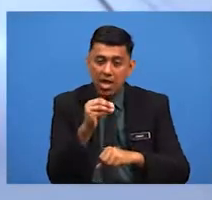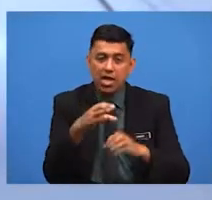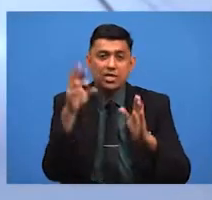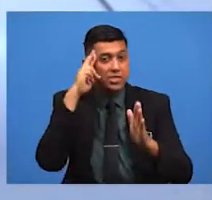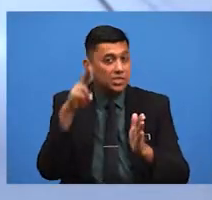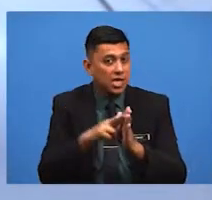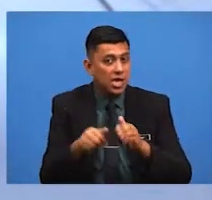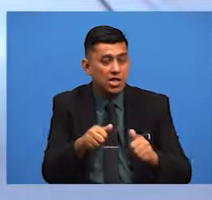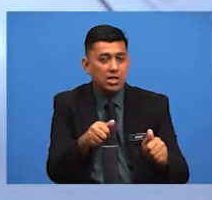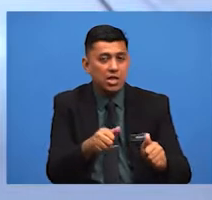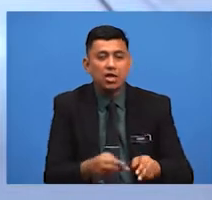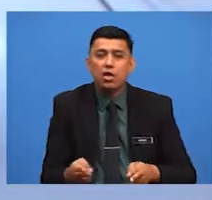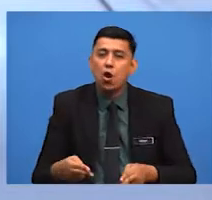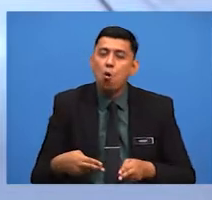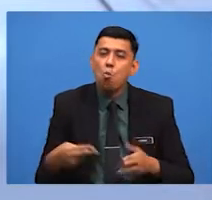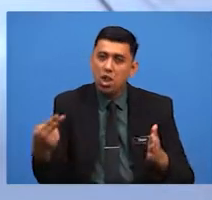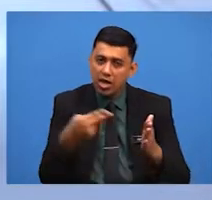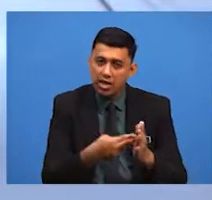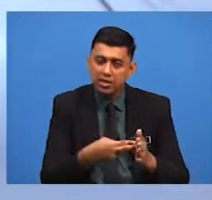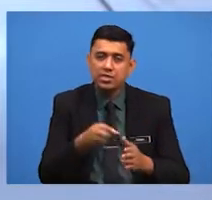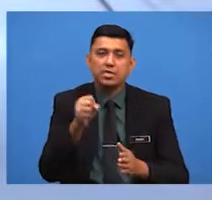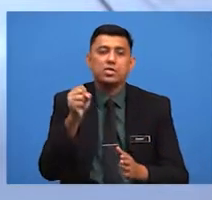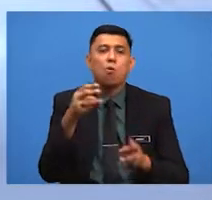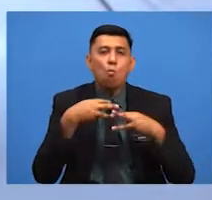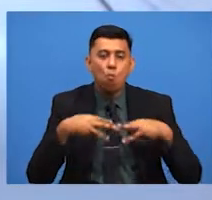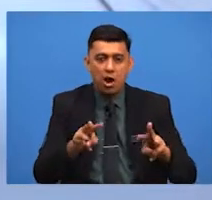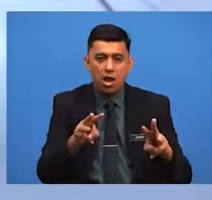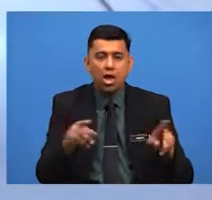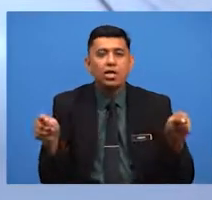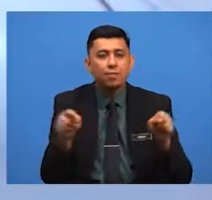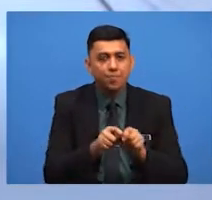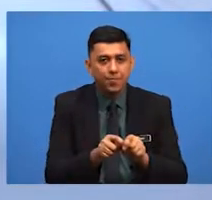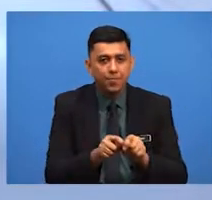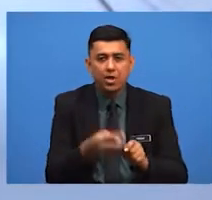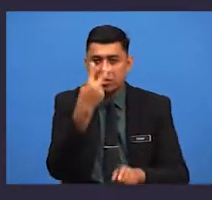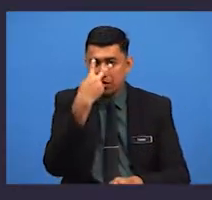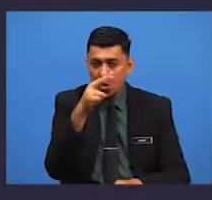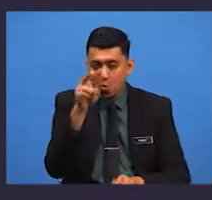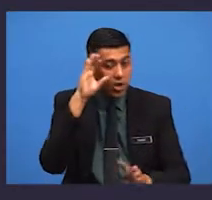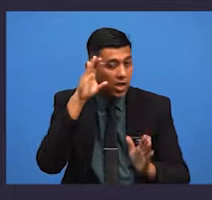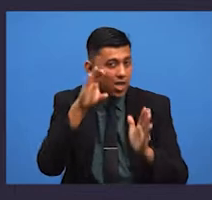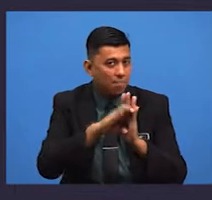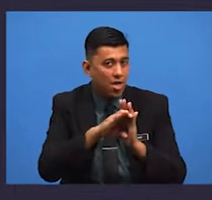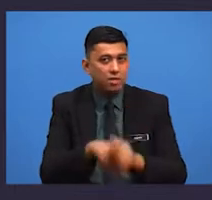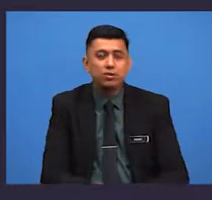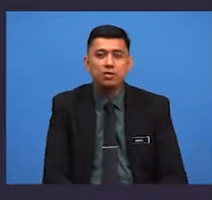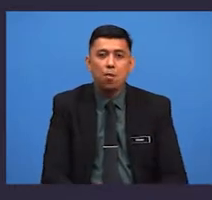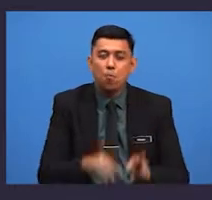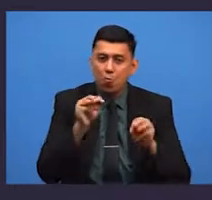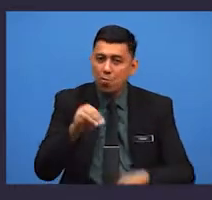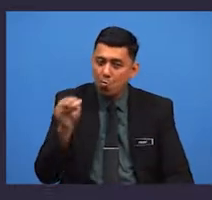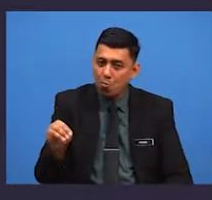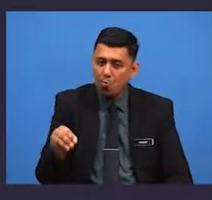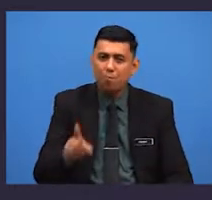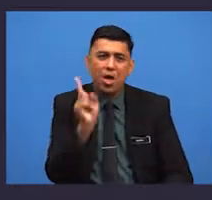struktur kawalan ulangan selagi while adalah seperti yang dipaparkan. Murid-murid,